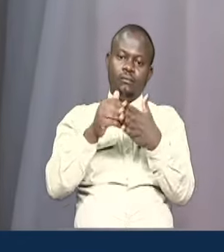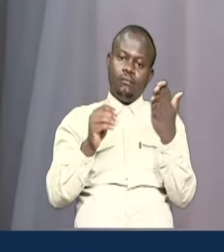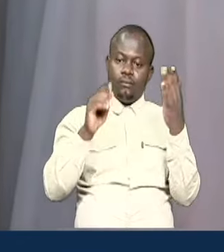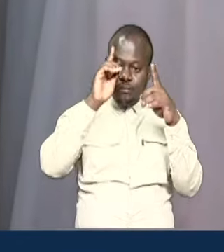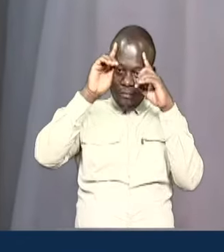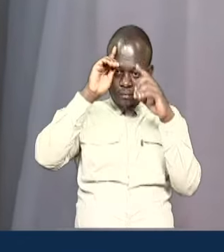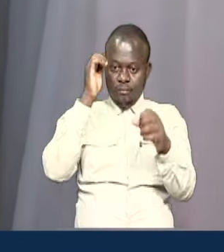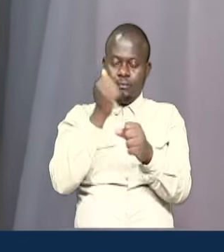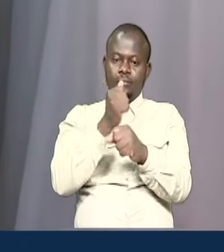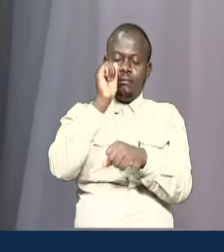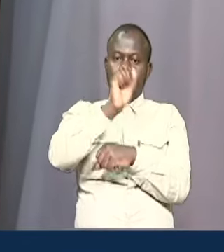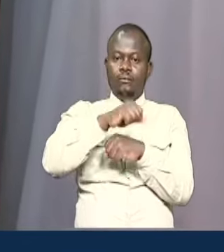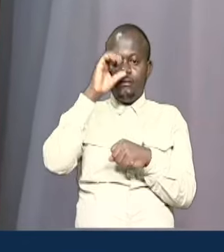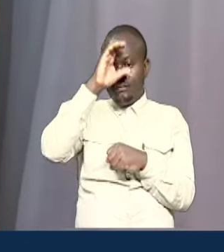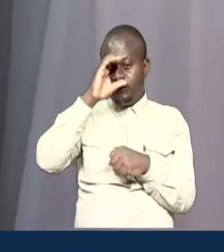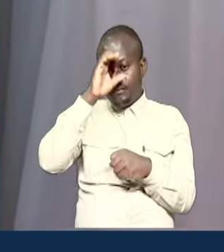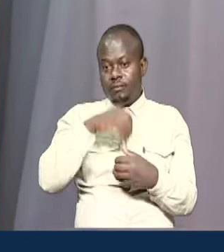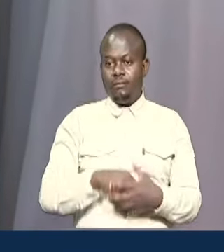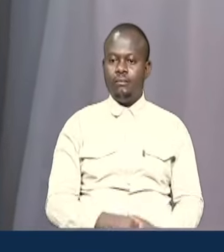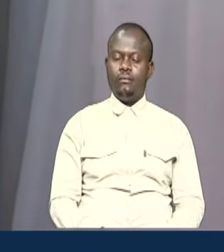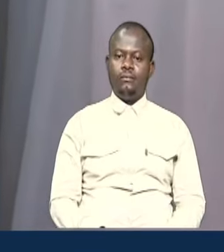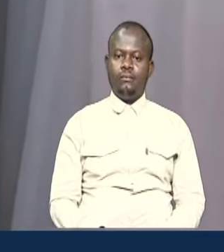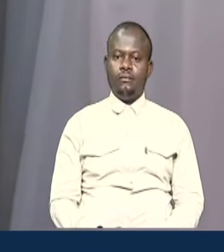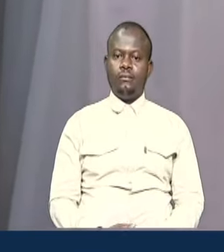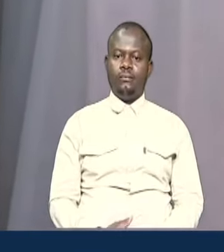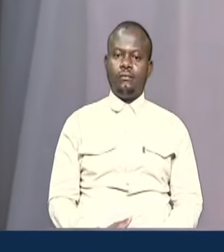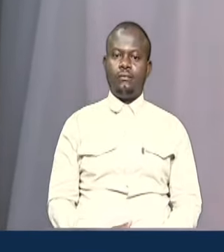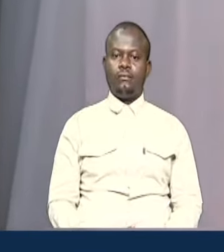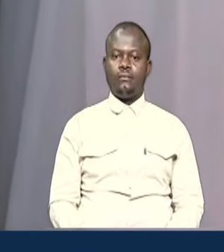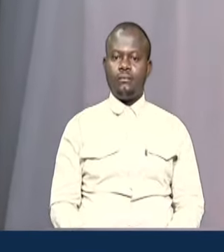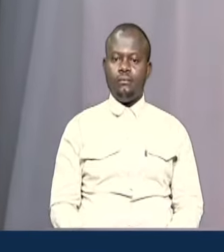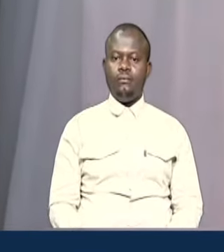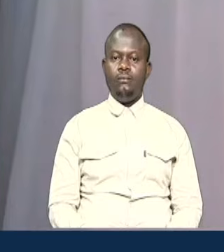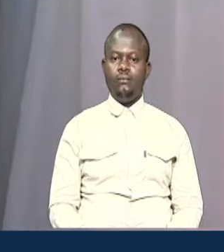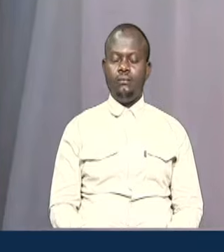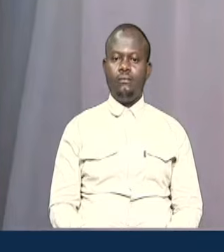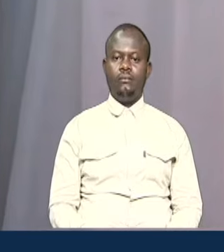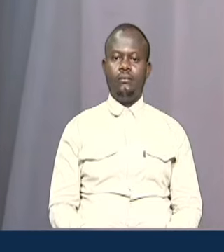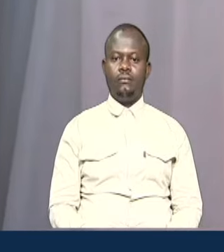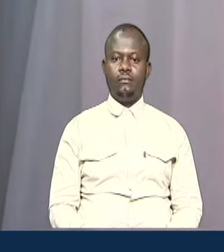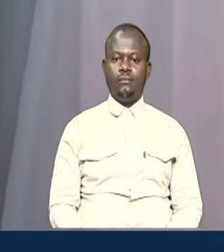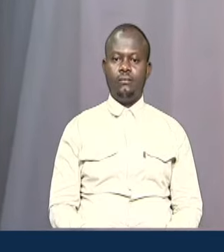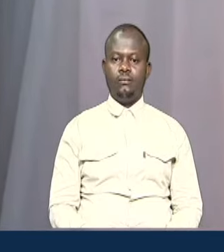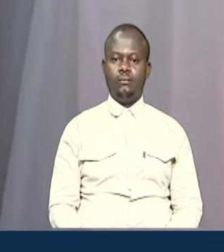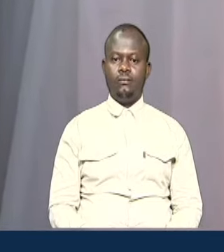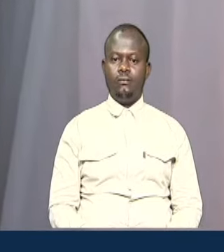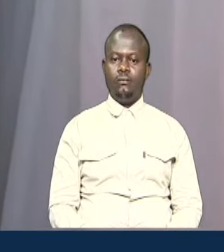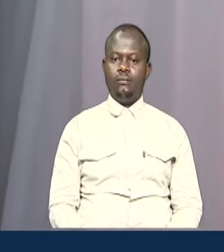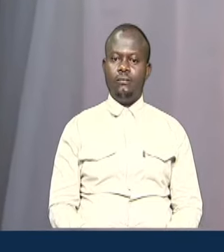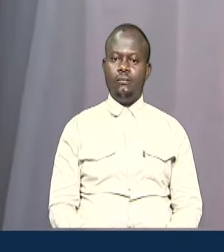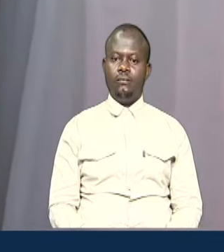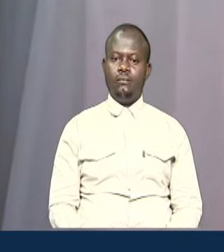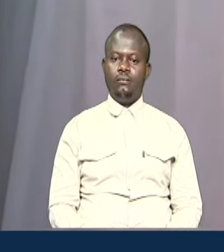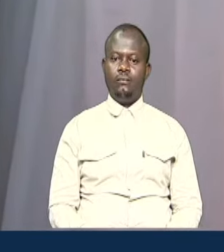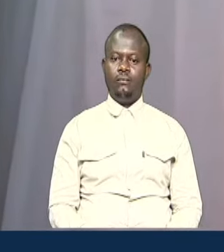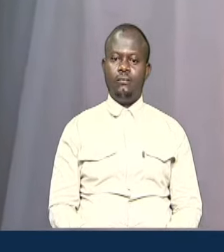imirimo kuruta abayishaka and we are confident that we will one day have more graduates that are job creators than